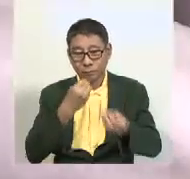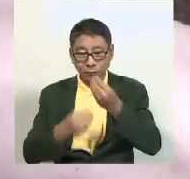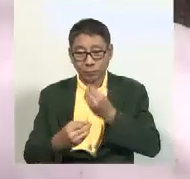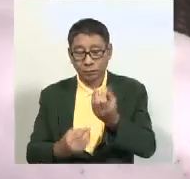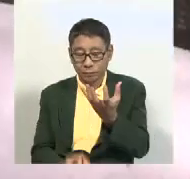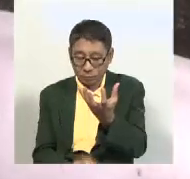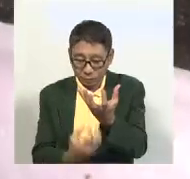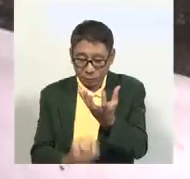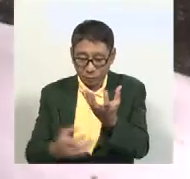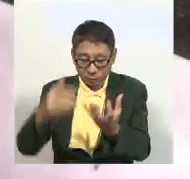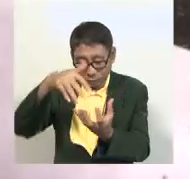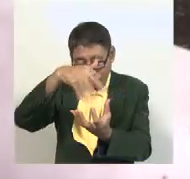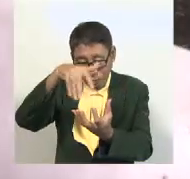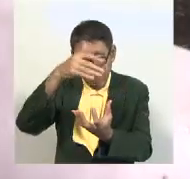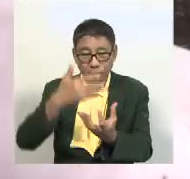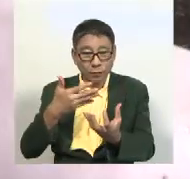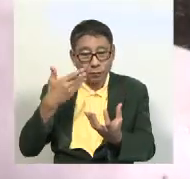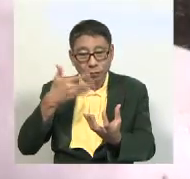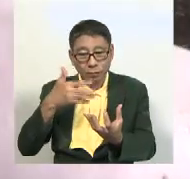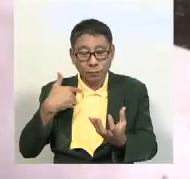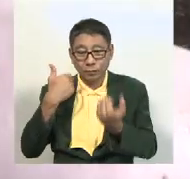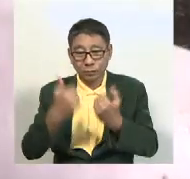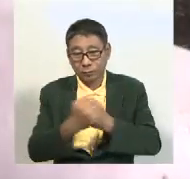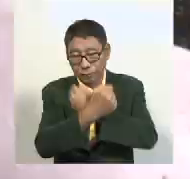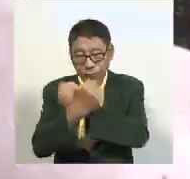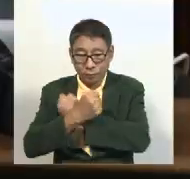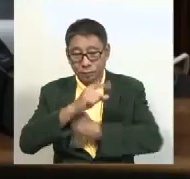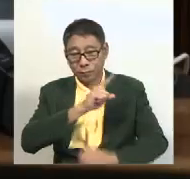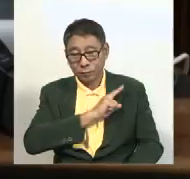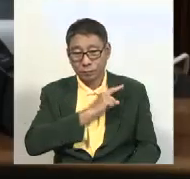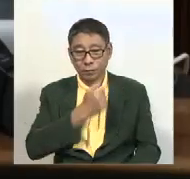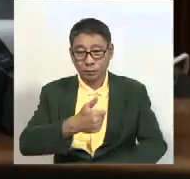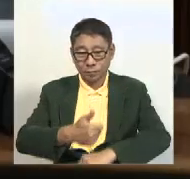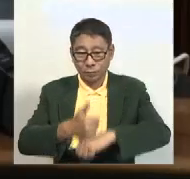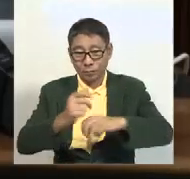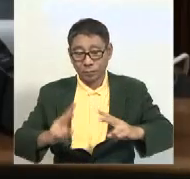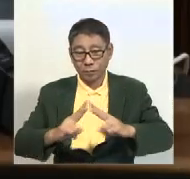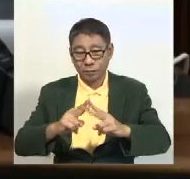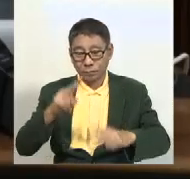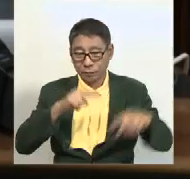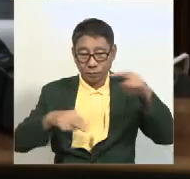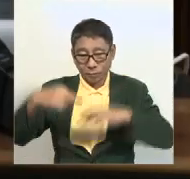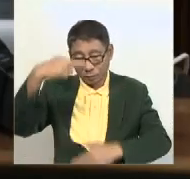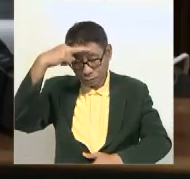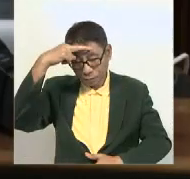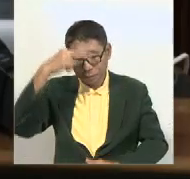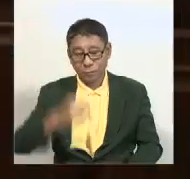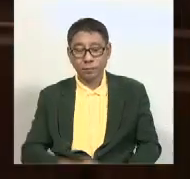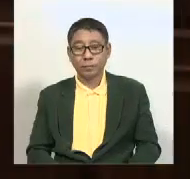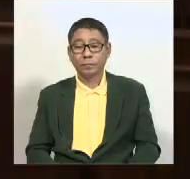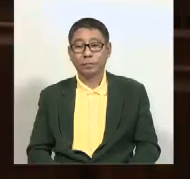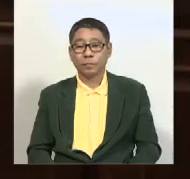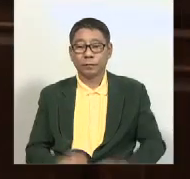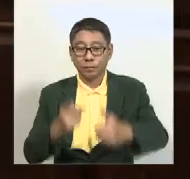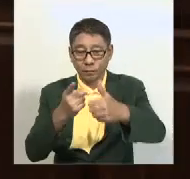เนื้อหมูที่ปรุงสุกไปฟังวิธีการดูแลและป้องกันตัวเองนะคะจากทางอธิบดีกรมควบคุมโรคกันค่ะ อันที่ห